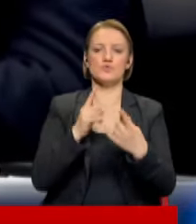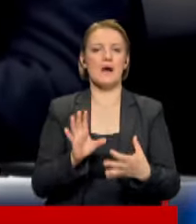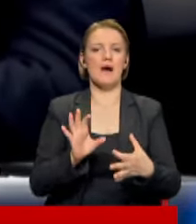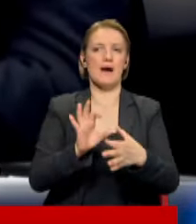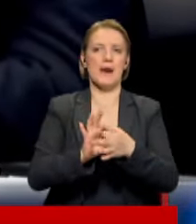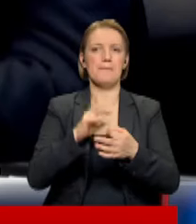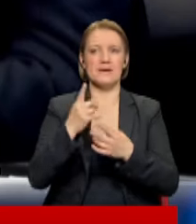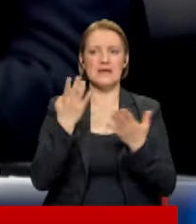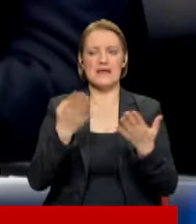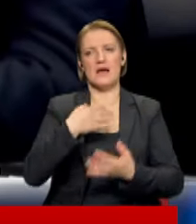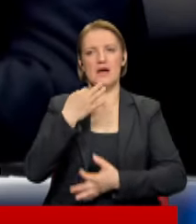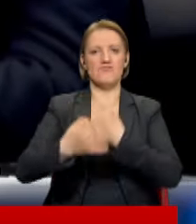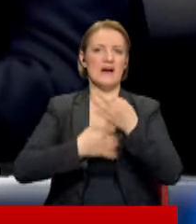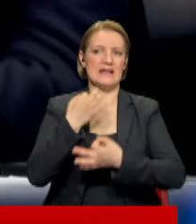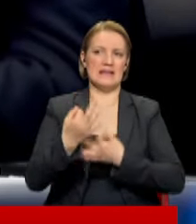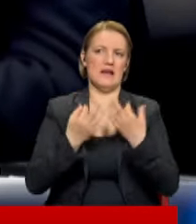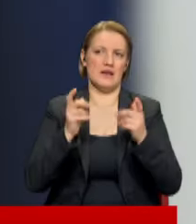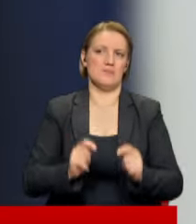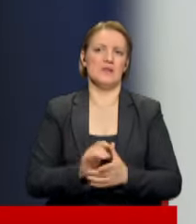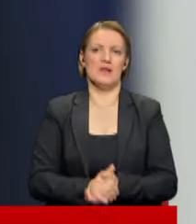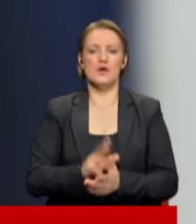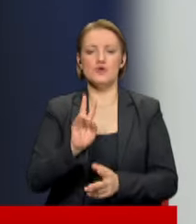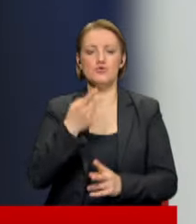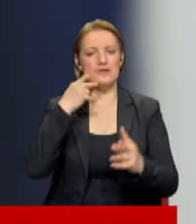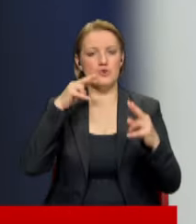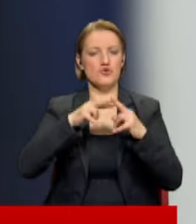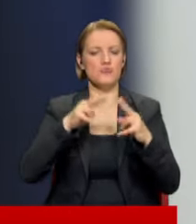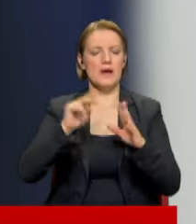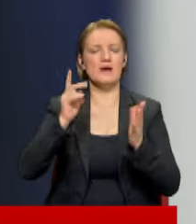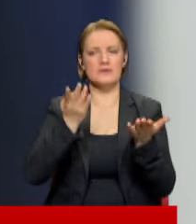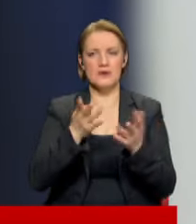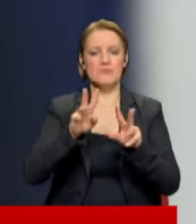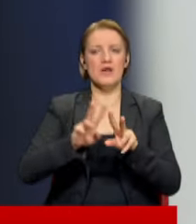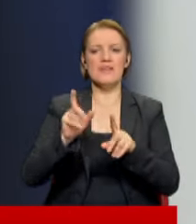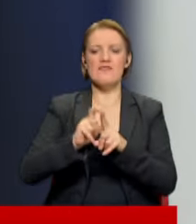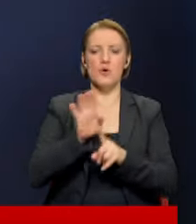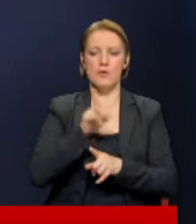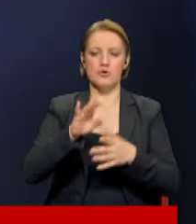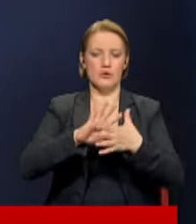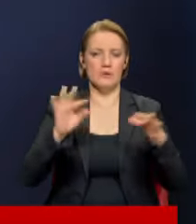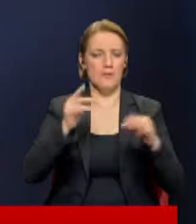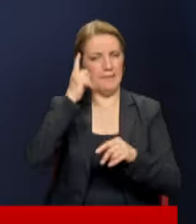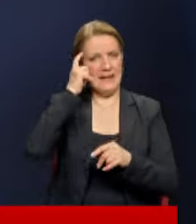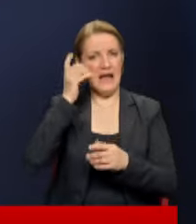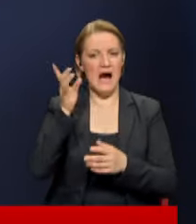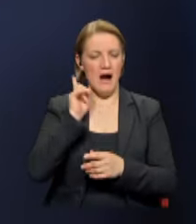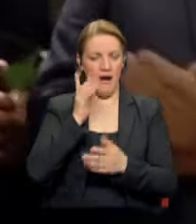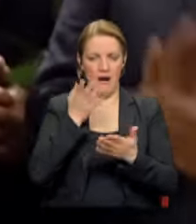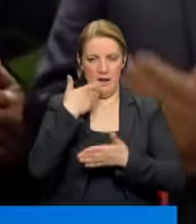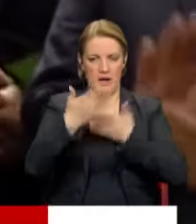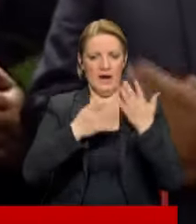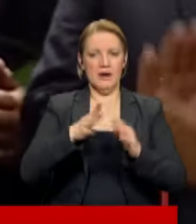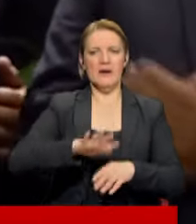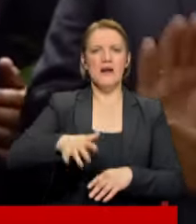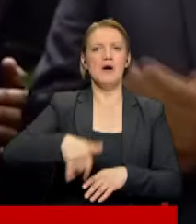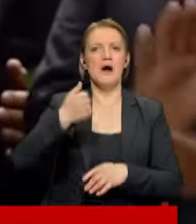E bir takım ifadelerde bulundular sürpriz görüşmeye dair müsavat Dervişoğlu da bu cümlelerle bildiklerini paylaştı genel başkanlıktan